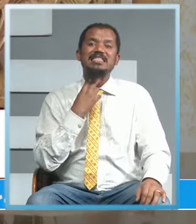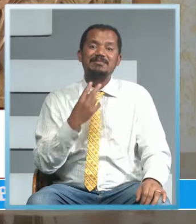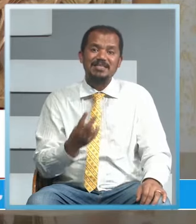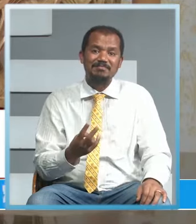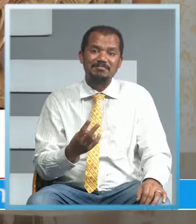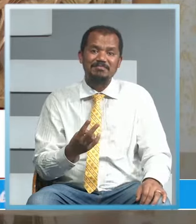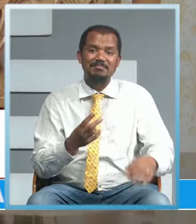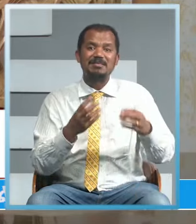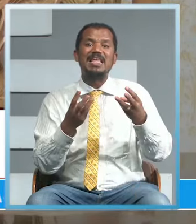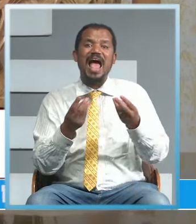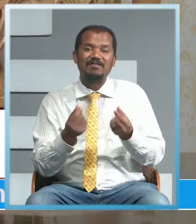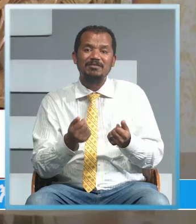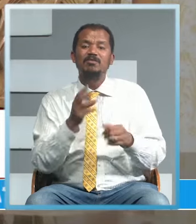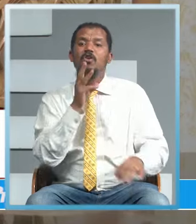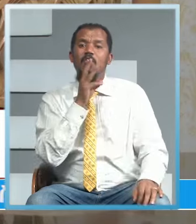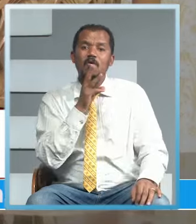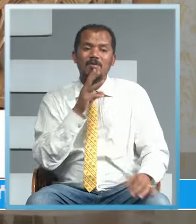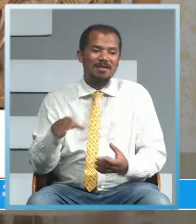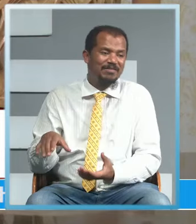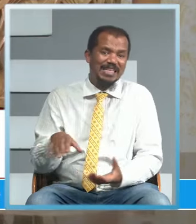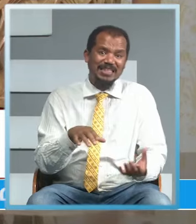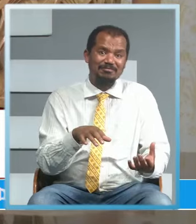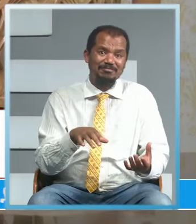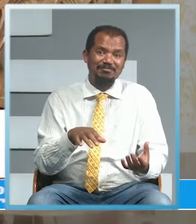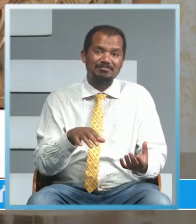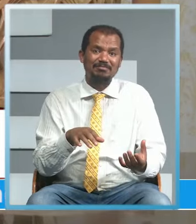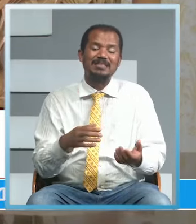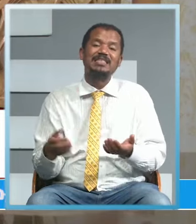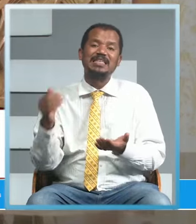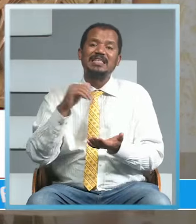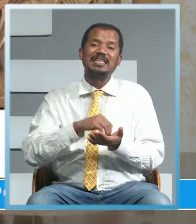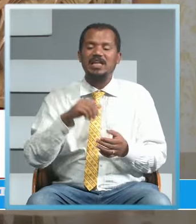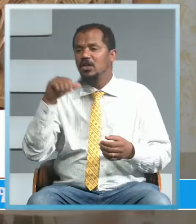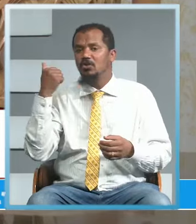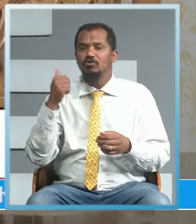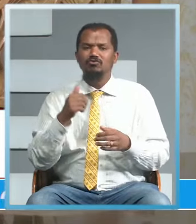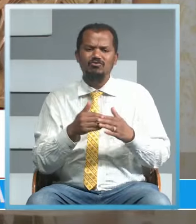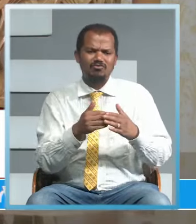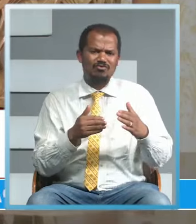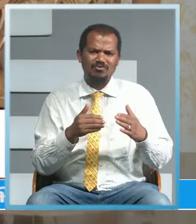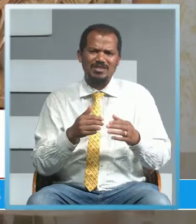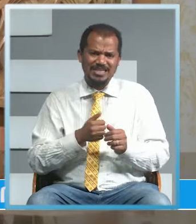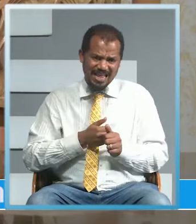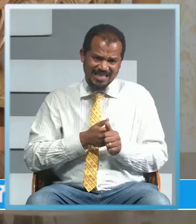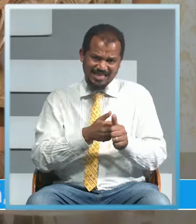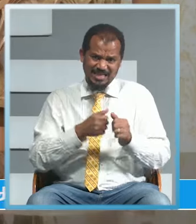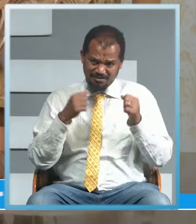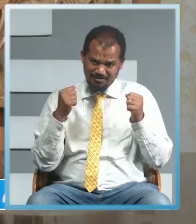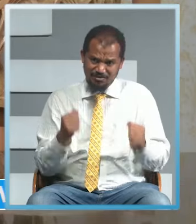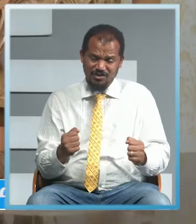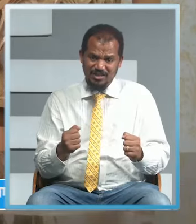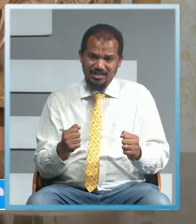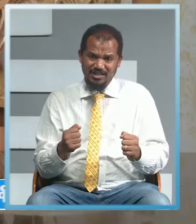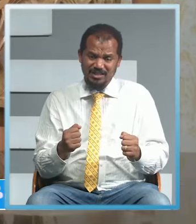የድምፅም የአፈርም የውሃም የፍሳሽም እንደገና የሌሎች ብክለቶችን ሊያስከትል